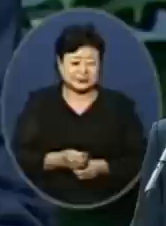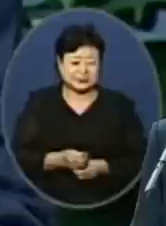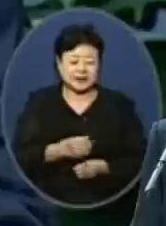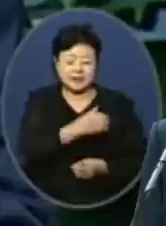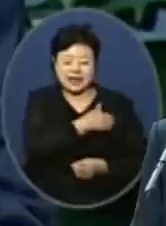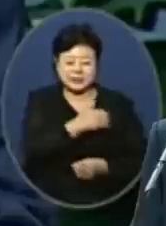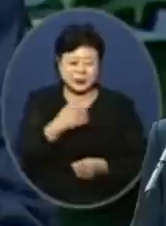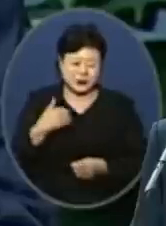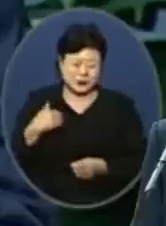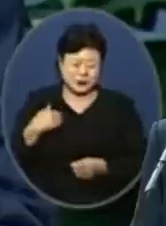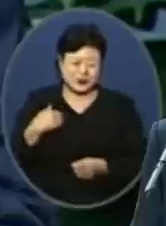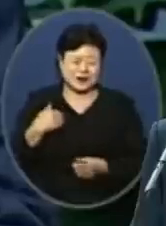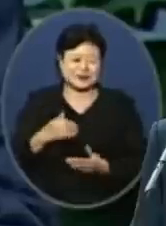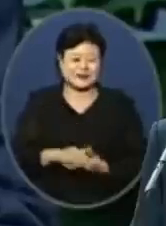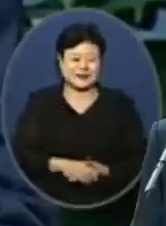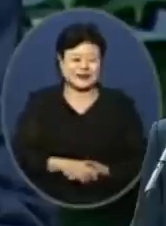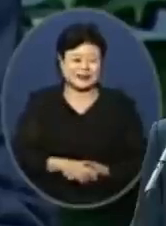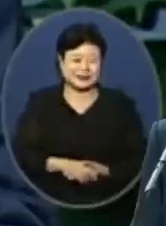만족하게 되겠습니다.